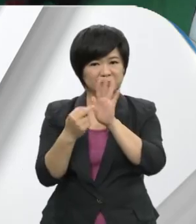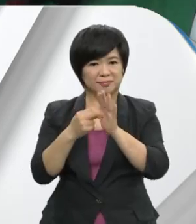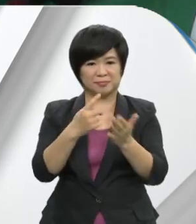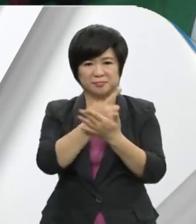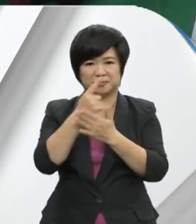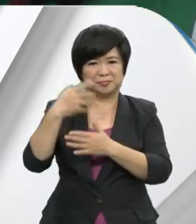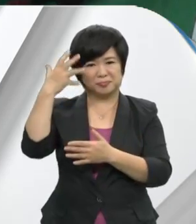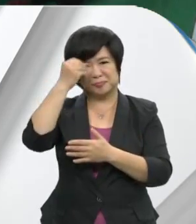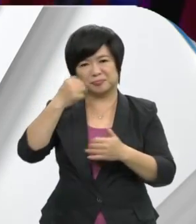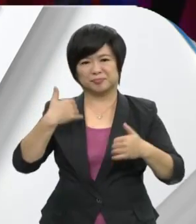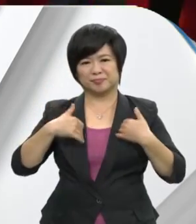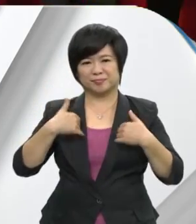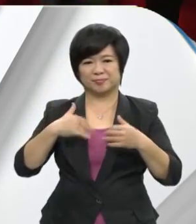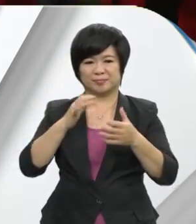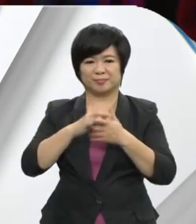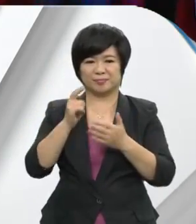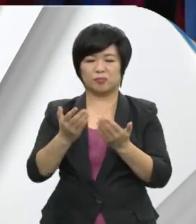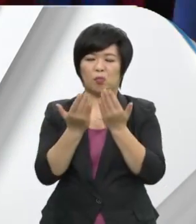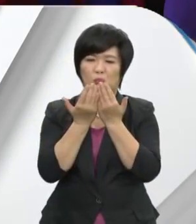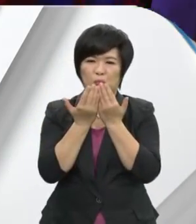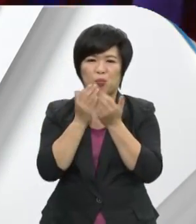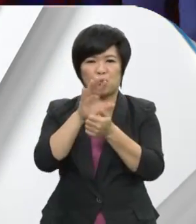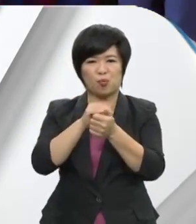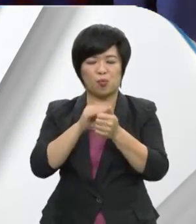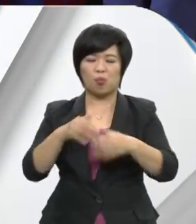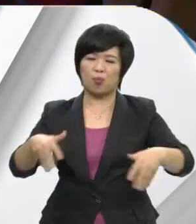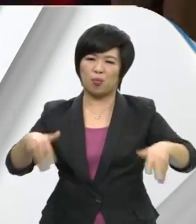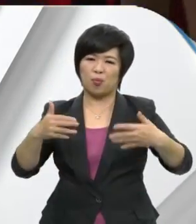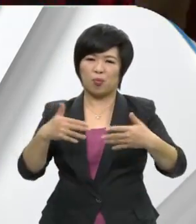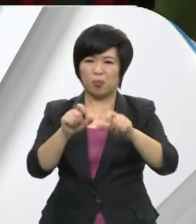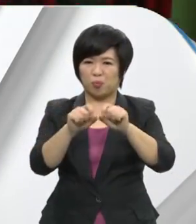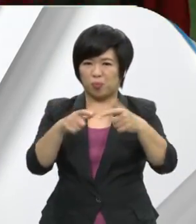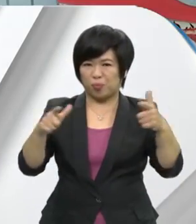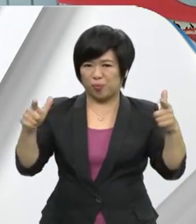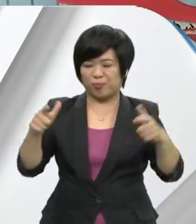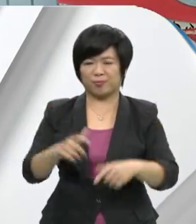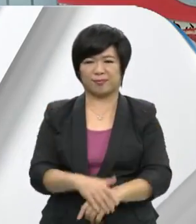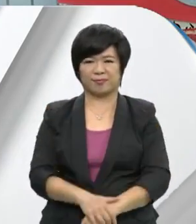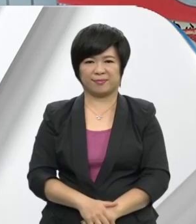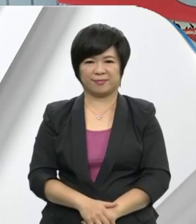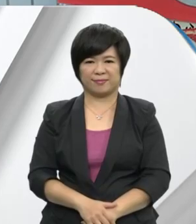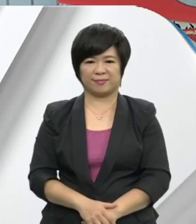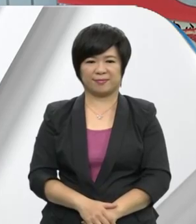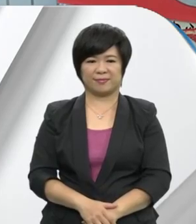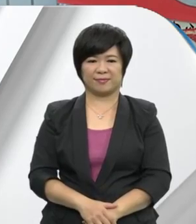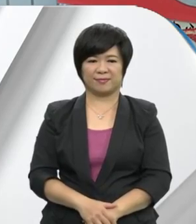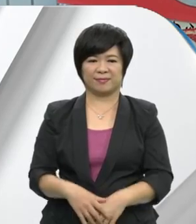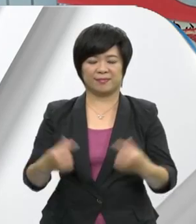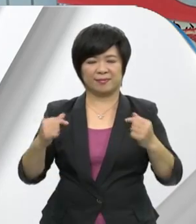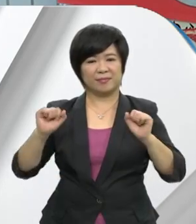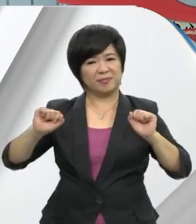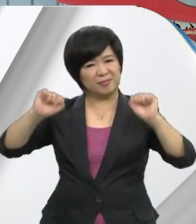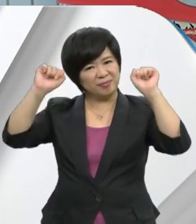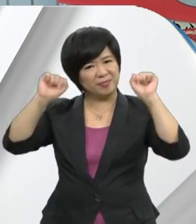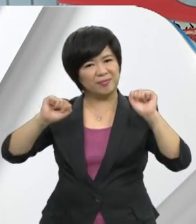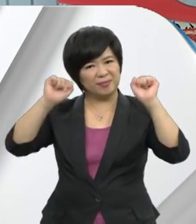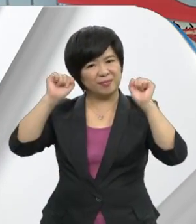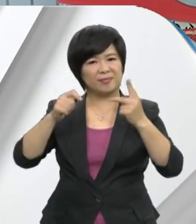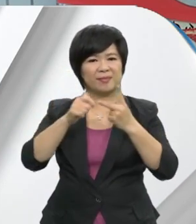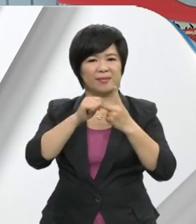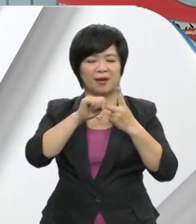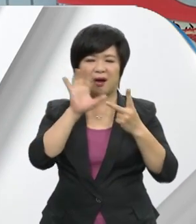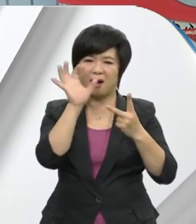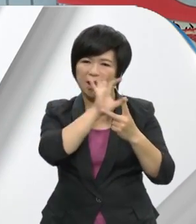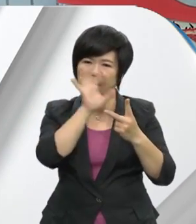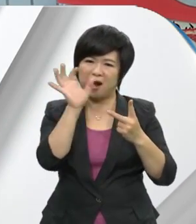满意，而且也偏个学习好强，轻松又多年。 啊，又做运动啦，吼，啊，唱歌啦，